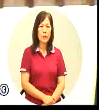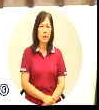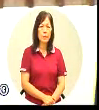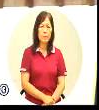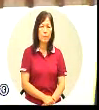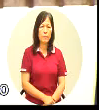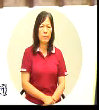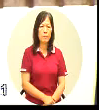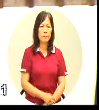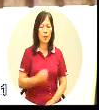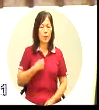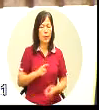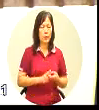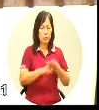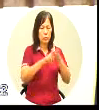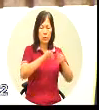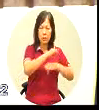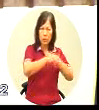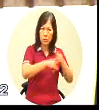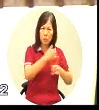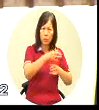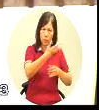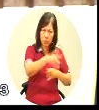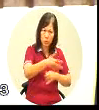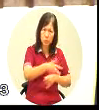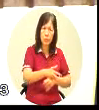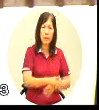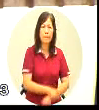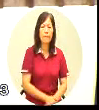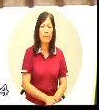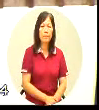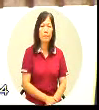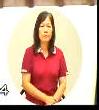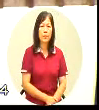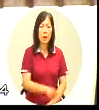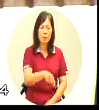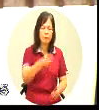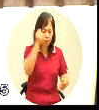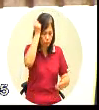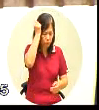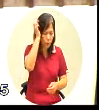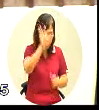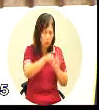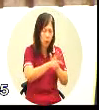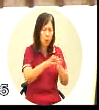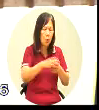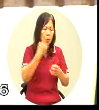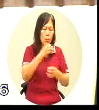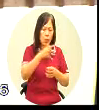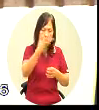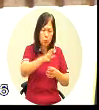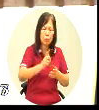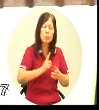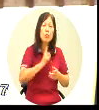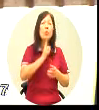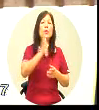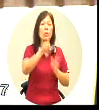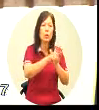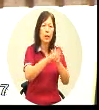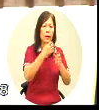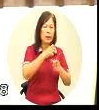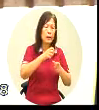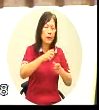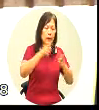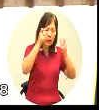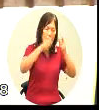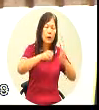因为我们主要的民生用水还是印象中在丰水期的时候，这个高屏南河堰